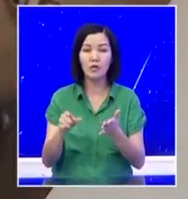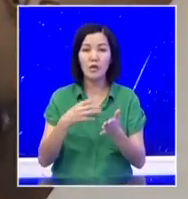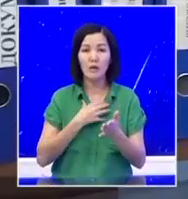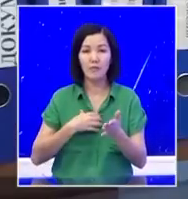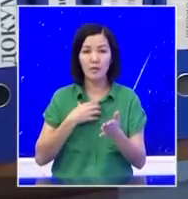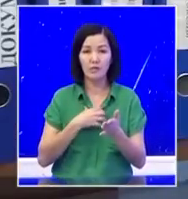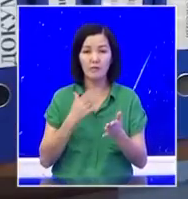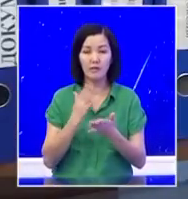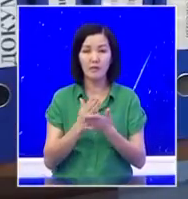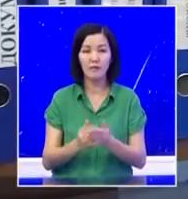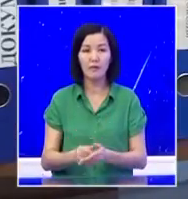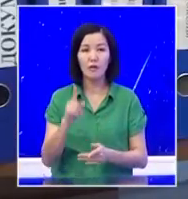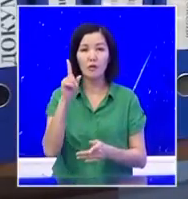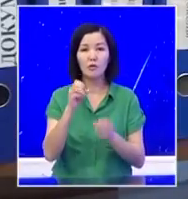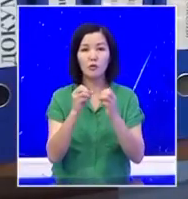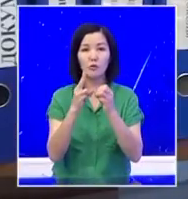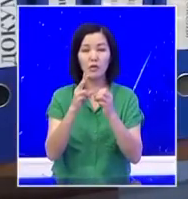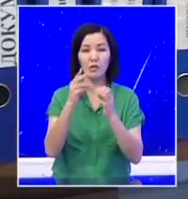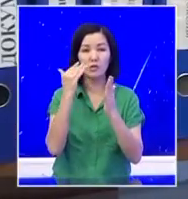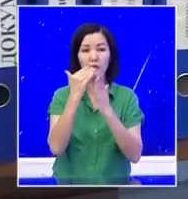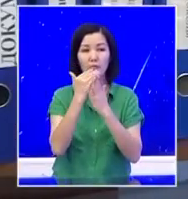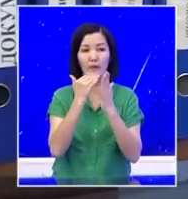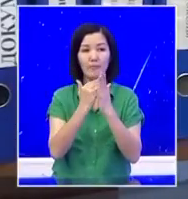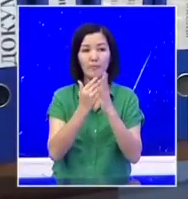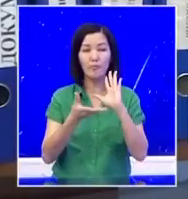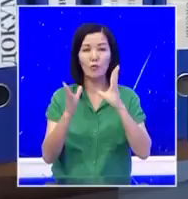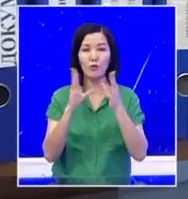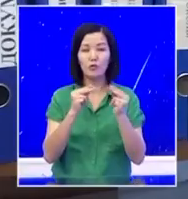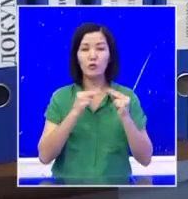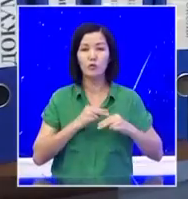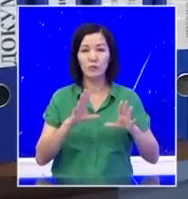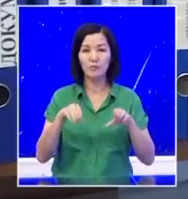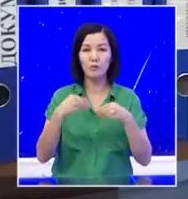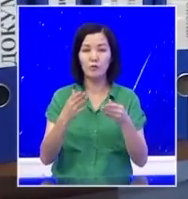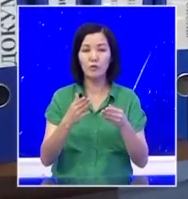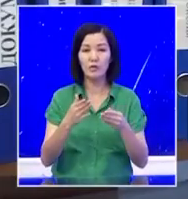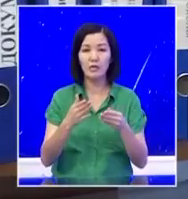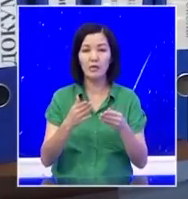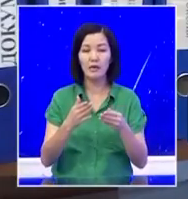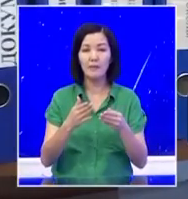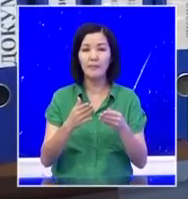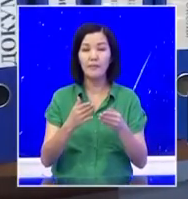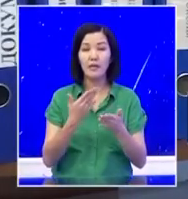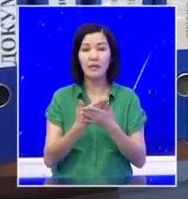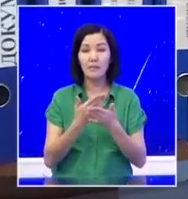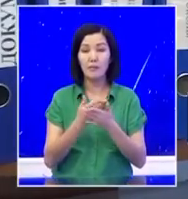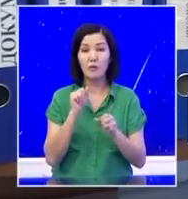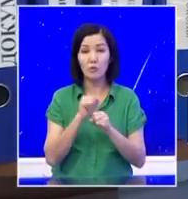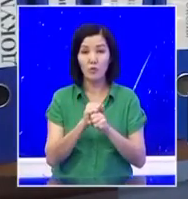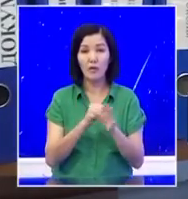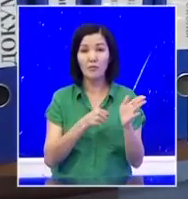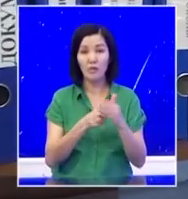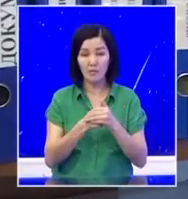алаң. 112-ші бап бойынша жұмыс берушіге байланысты емес себептермен тұрып қалған жағдайдың өзінде